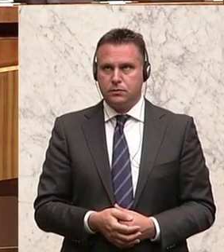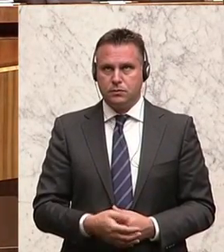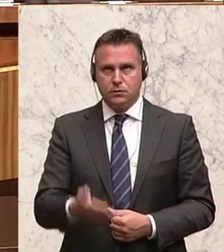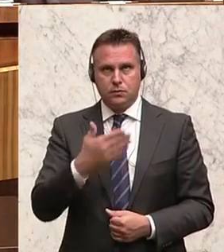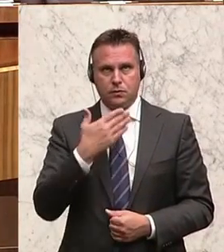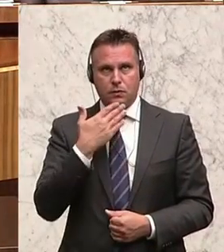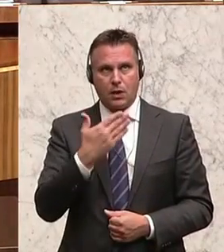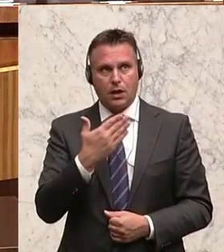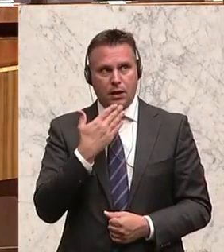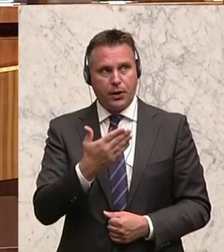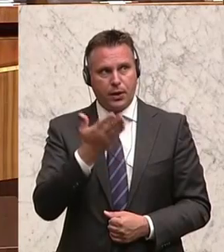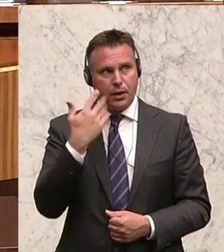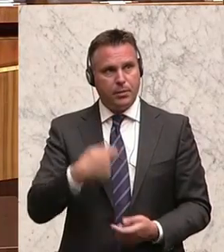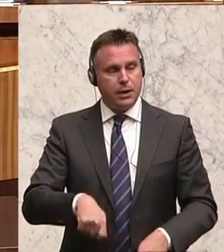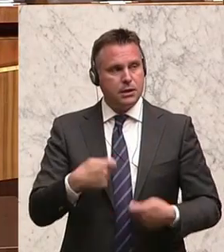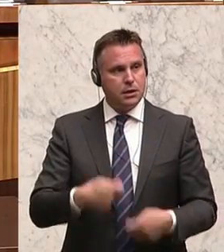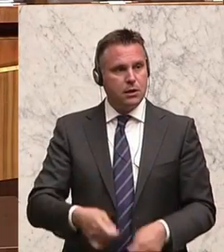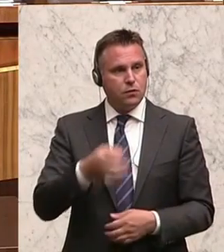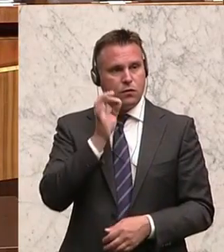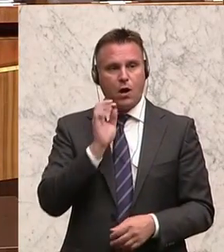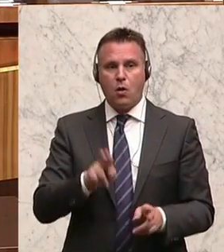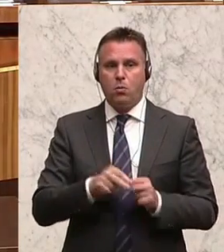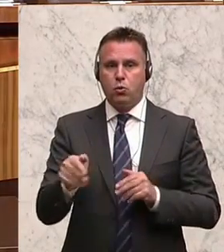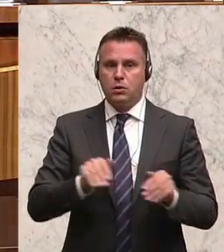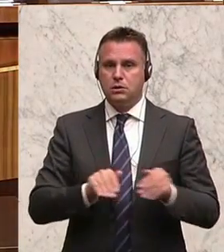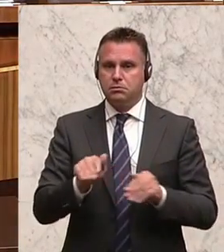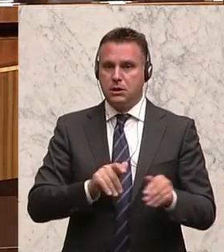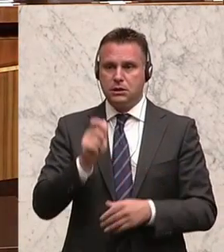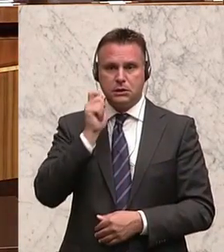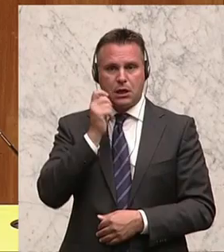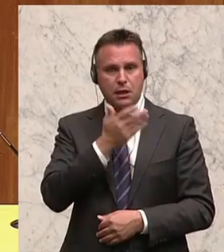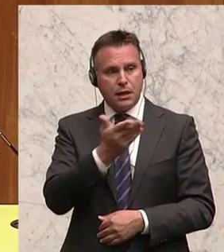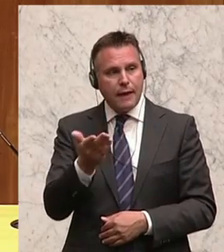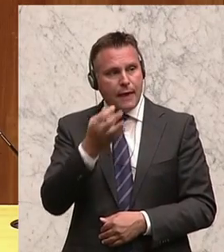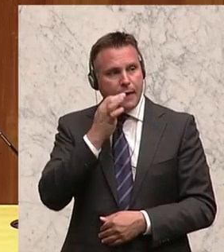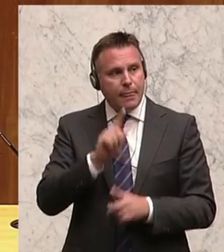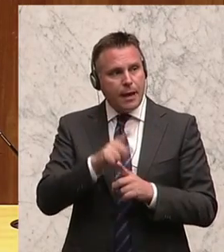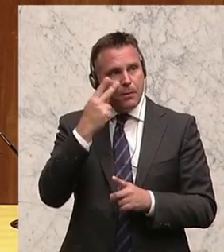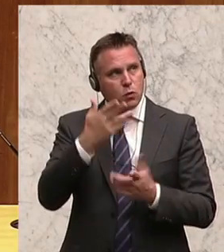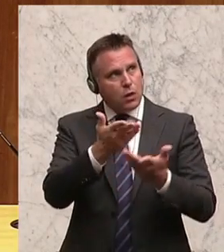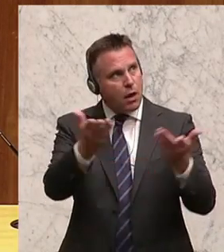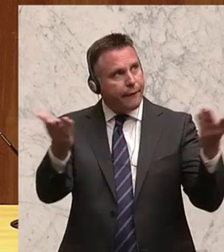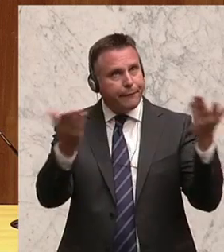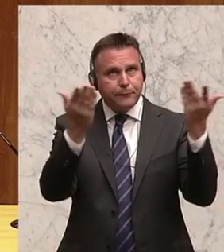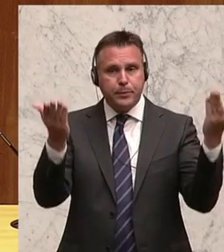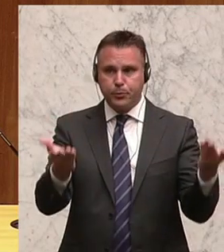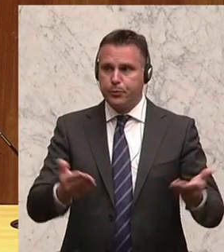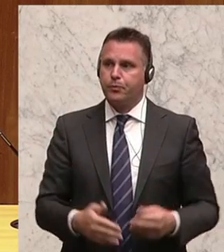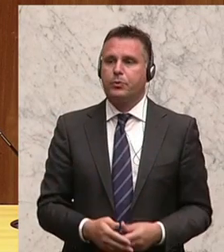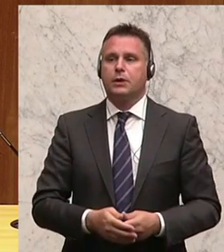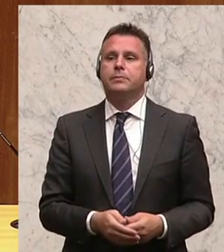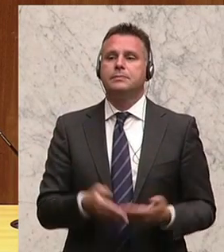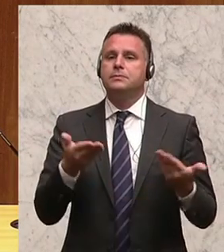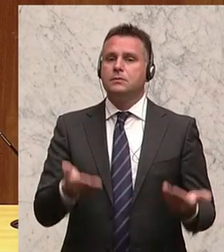Ja, danke, Herr Präsident, Frau Bundesministerin, geschätzte Damen und Herren, Hohes Haus. Mit